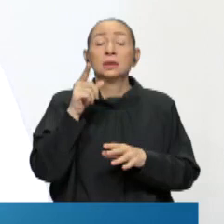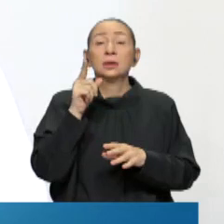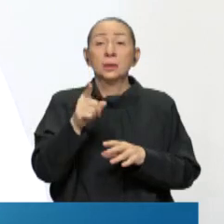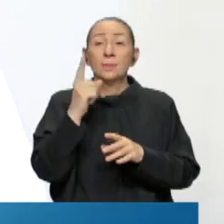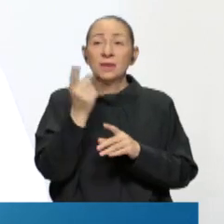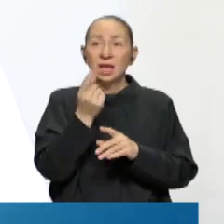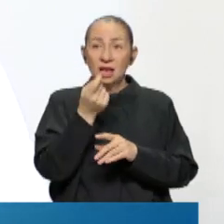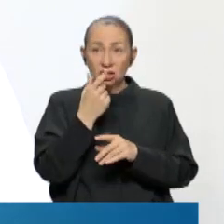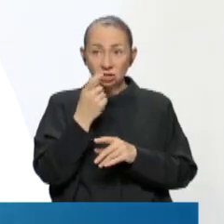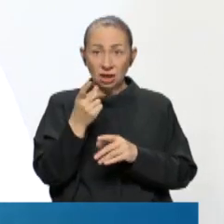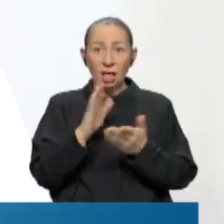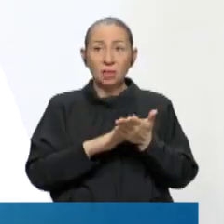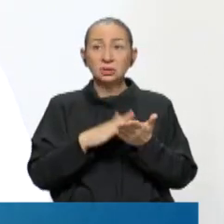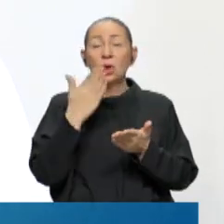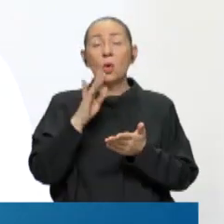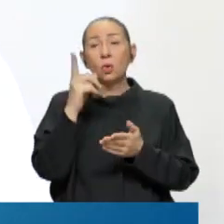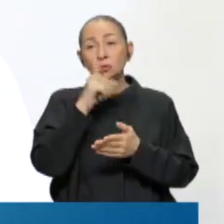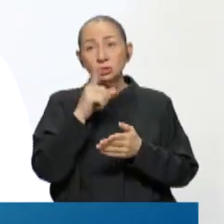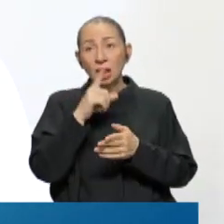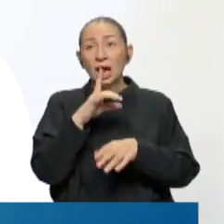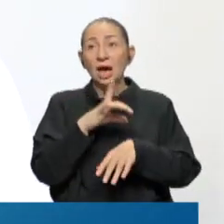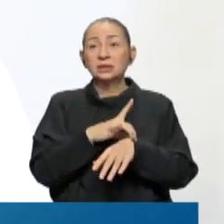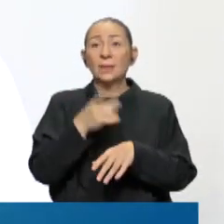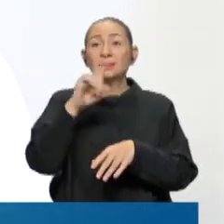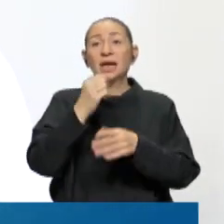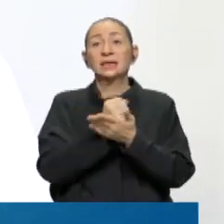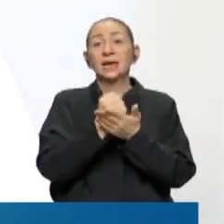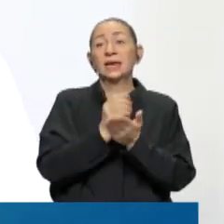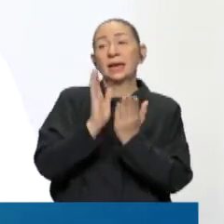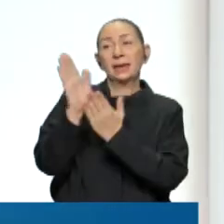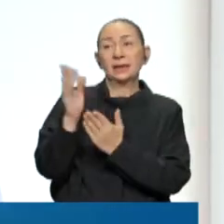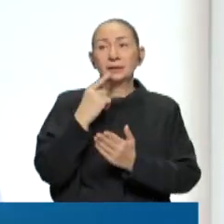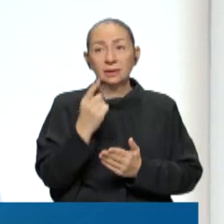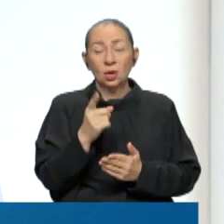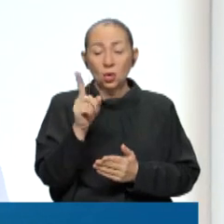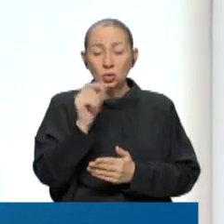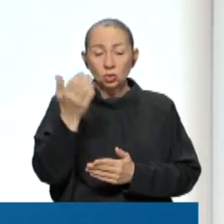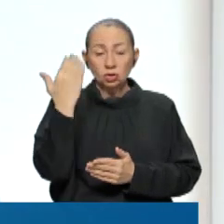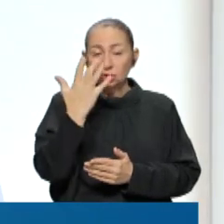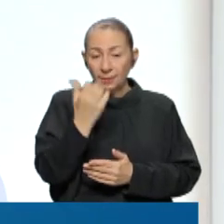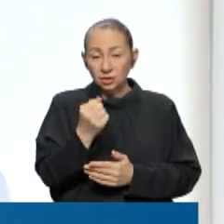ile ilgili bir ilaçtı elimizde olmadığı için de hastayı başka bir eczaneye yönlendirdi